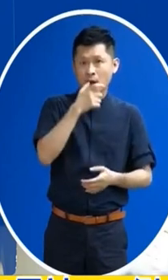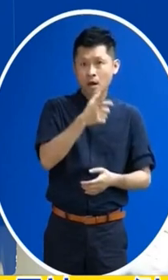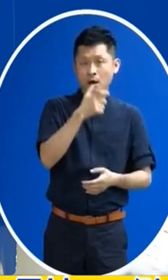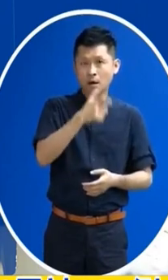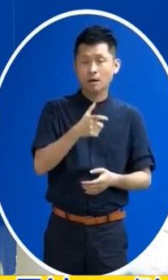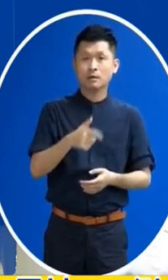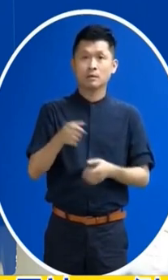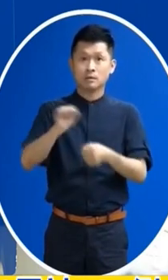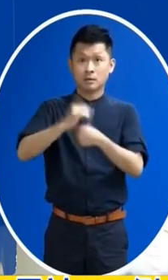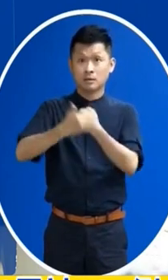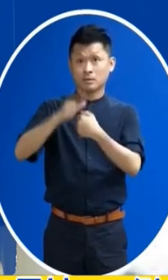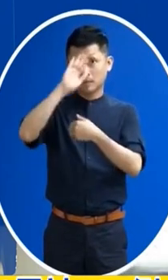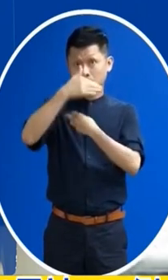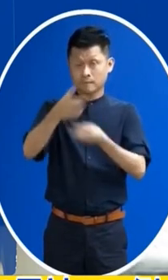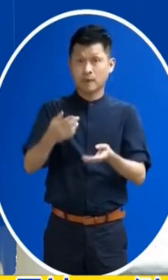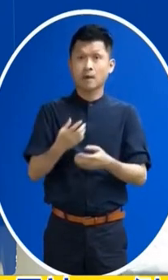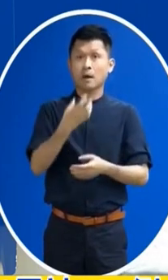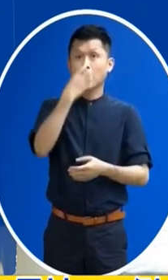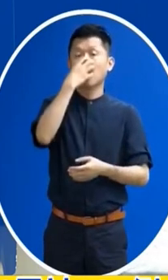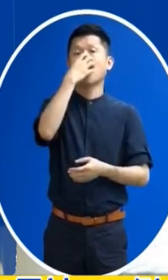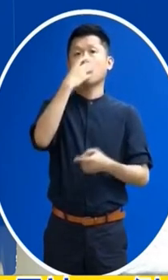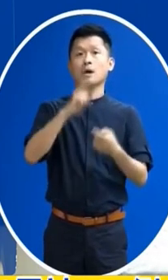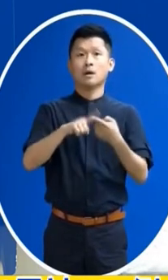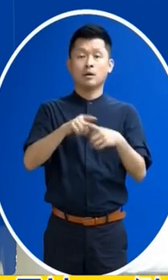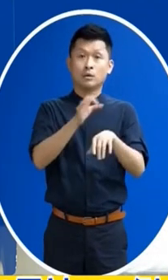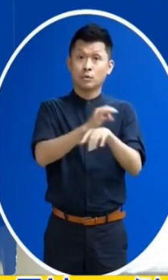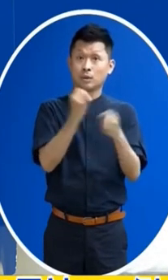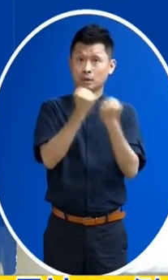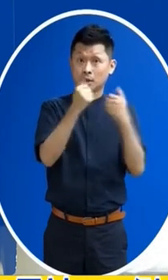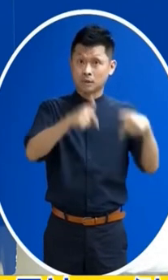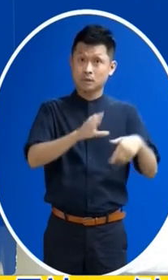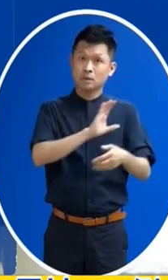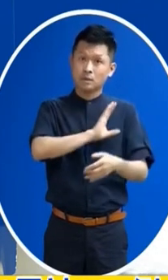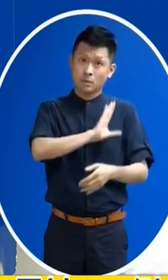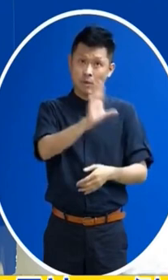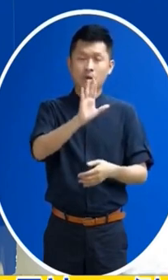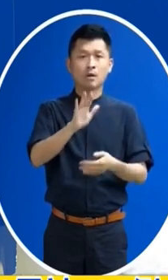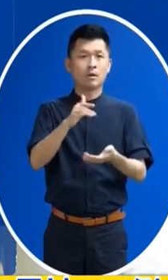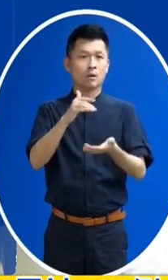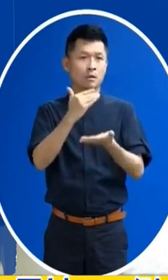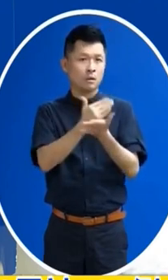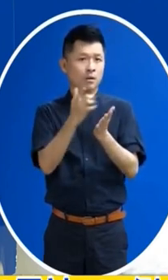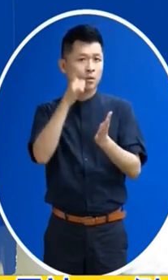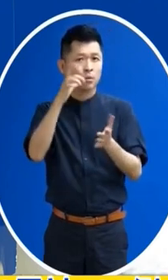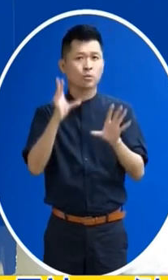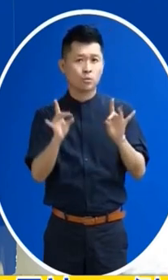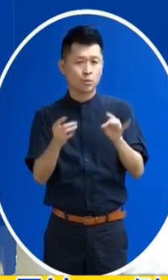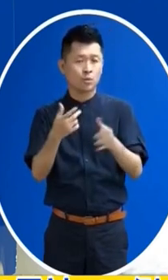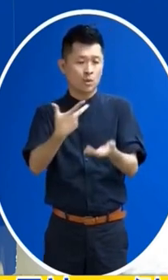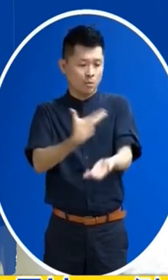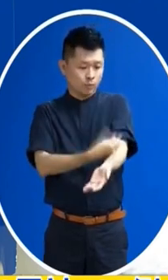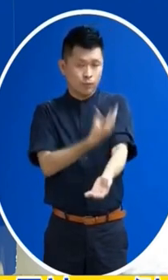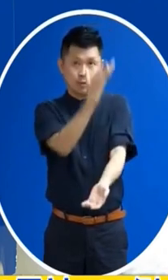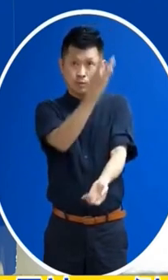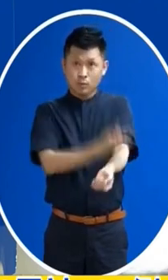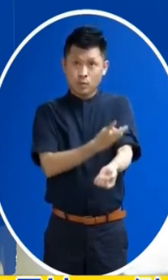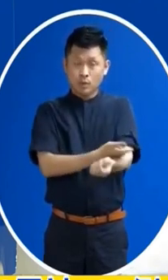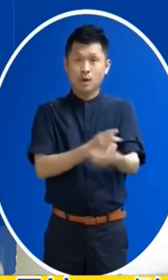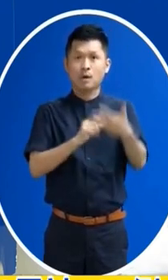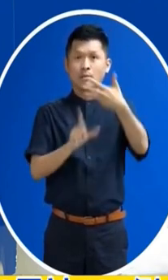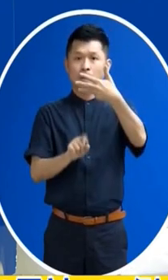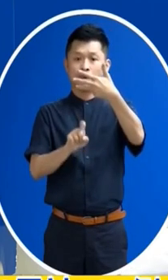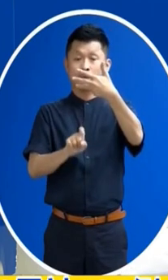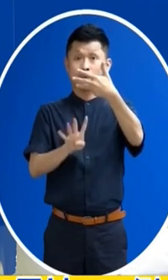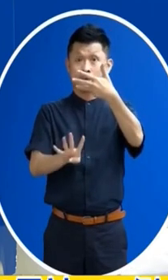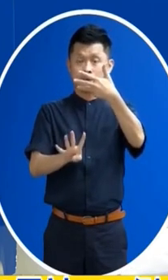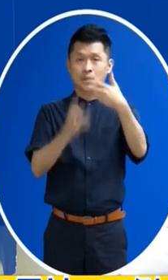插管使用呼吸器，给予瑞德西韦和类固醇等药物治疗，很顺利在隔日8月14日就拔管移